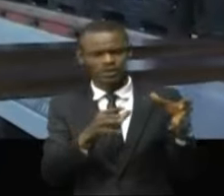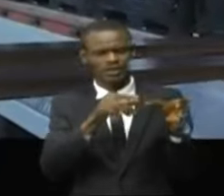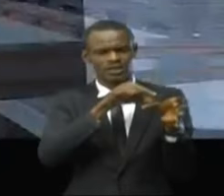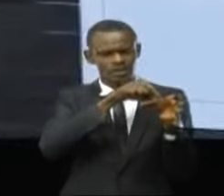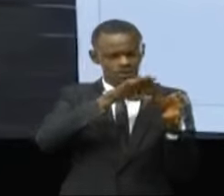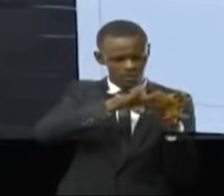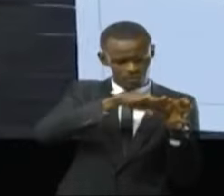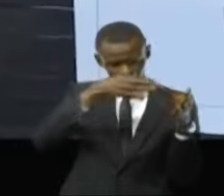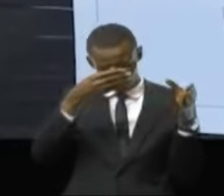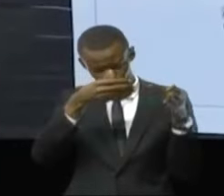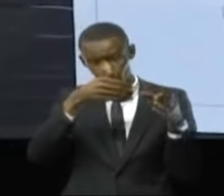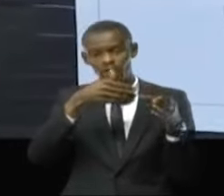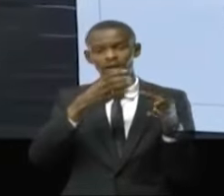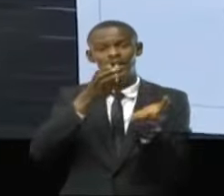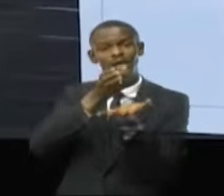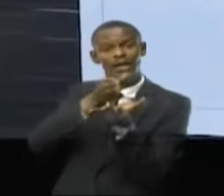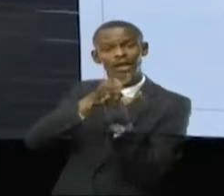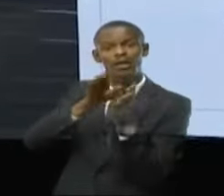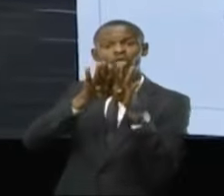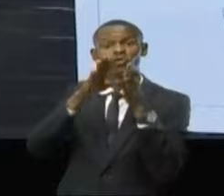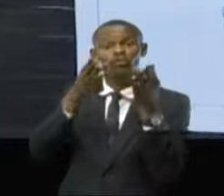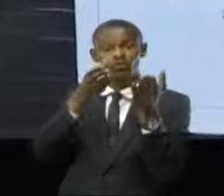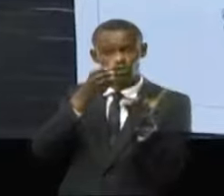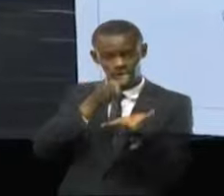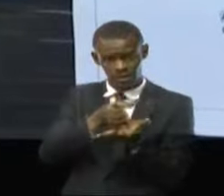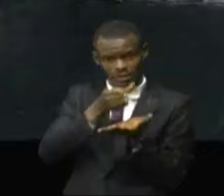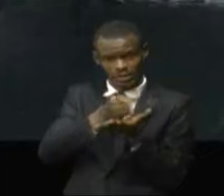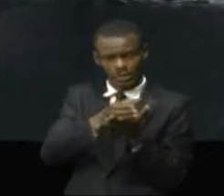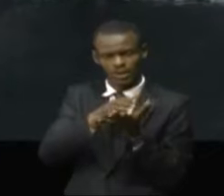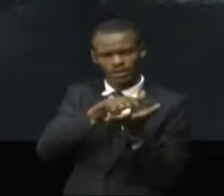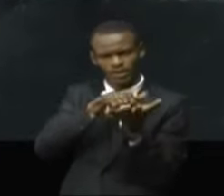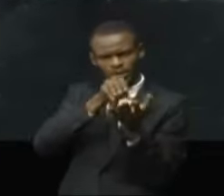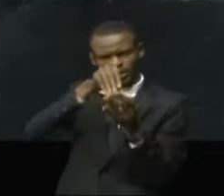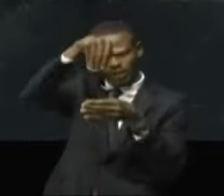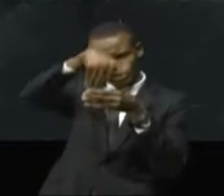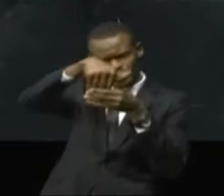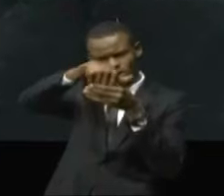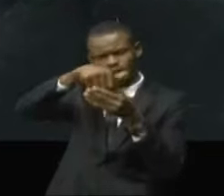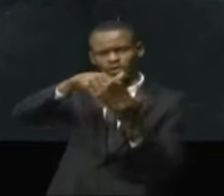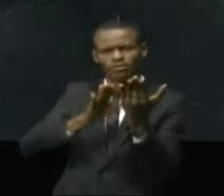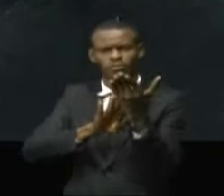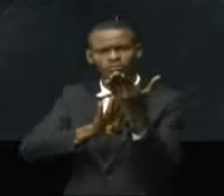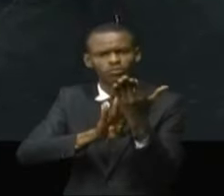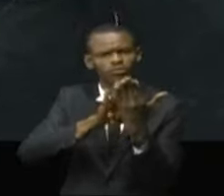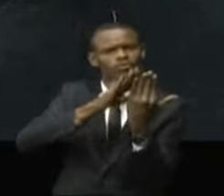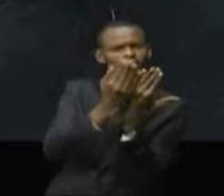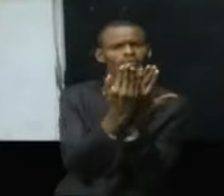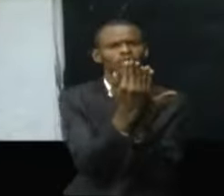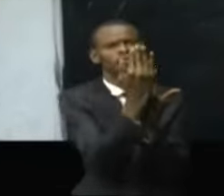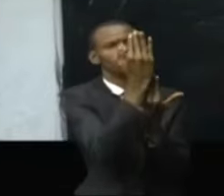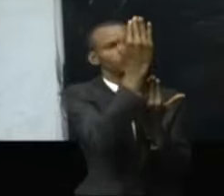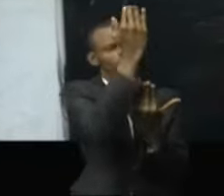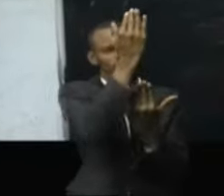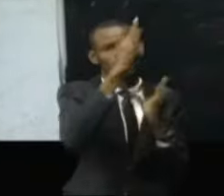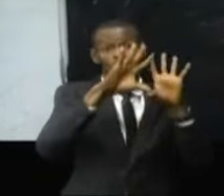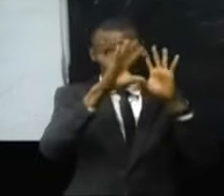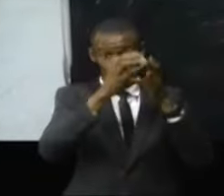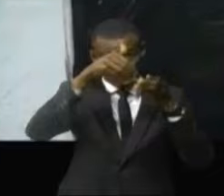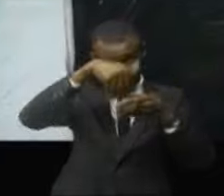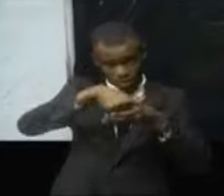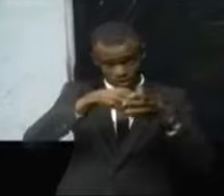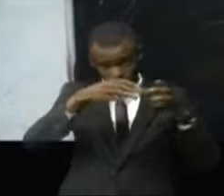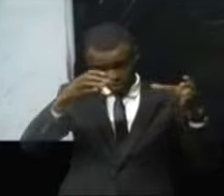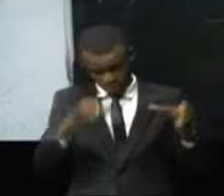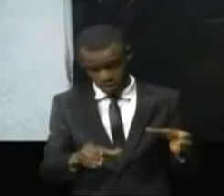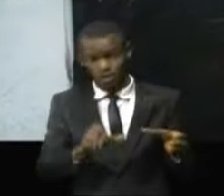une carte de transmission et une carte de clôture de vote. Sachez que la base d'une palette de bulletins de vote est de 32 cartons.